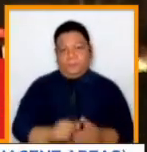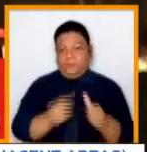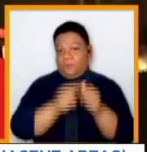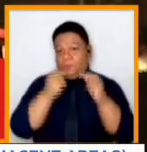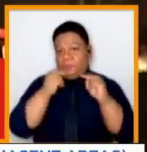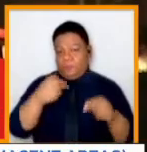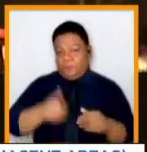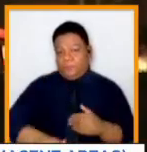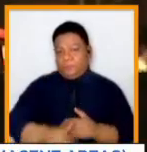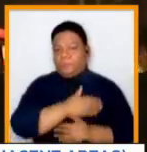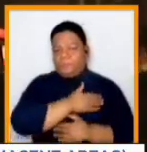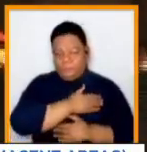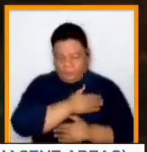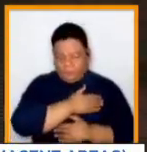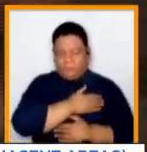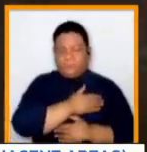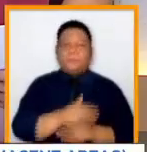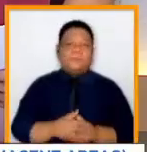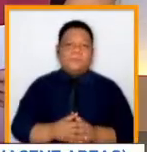sa Pilipino.